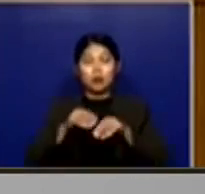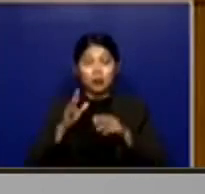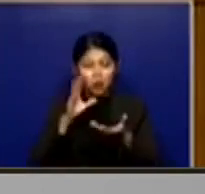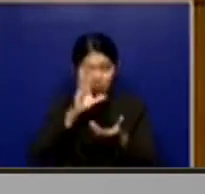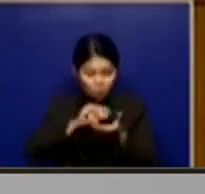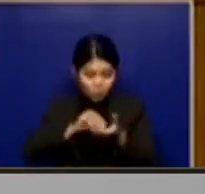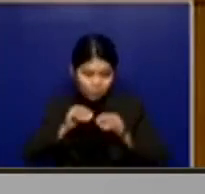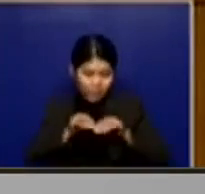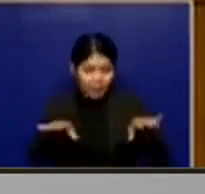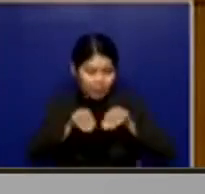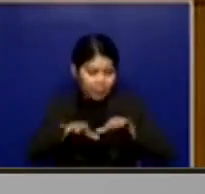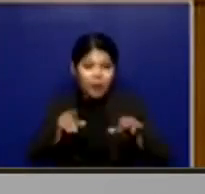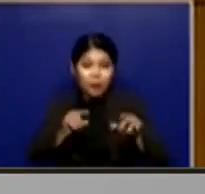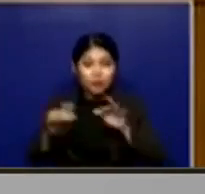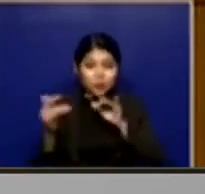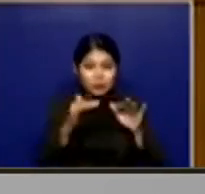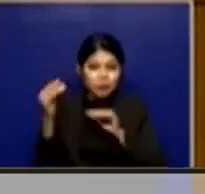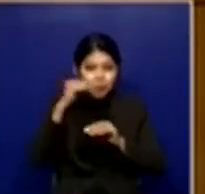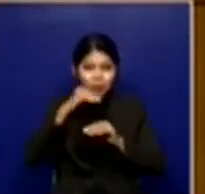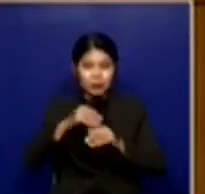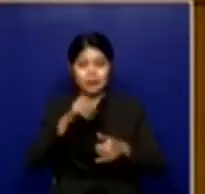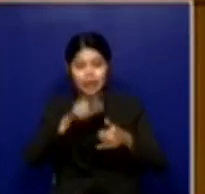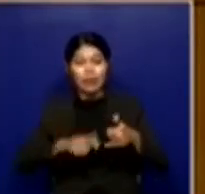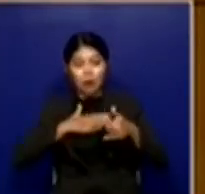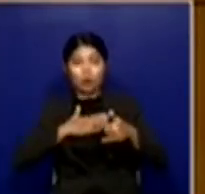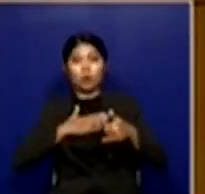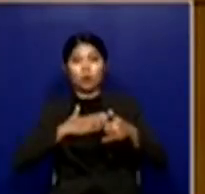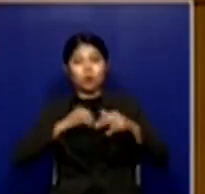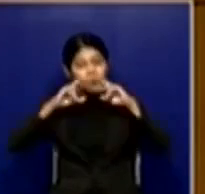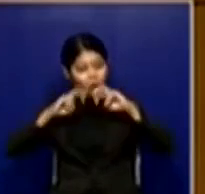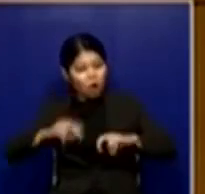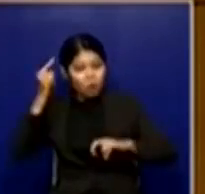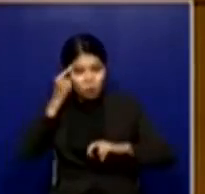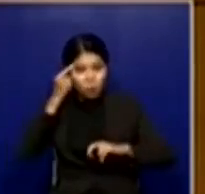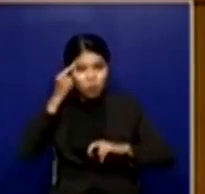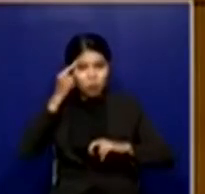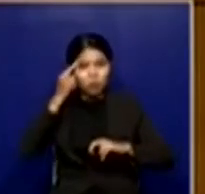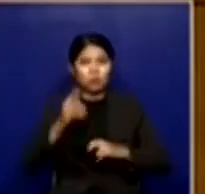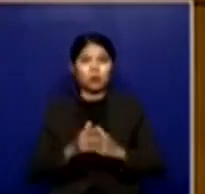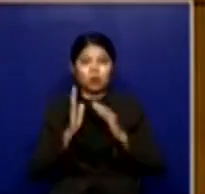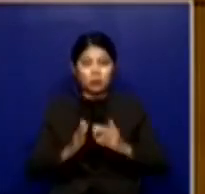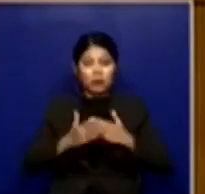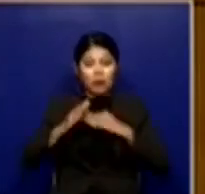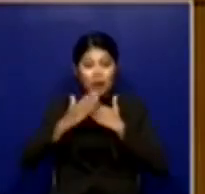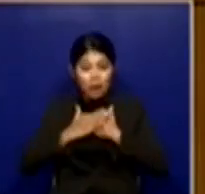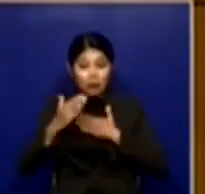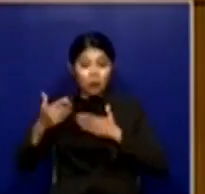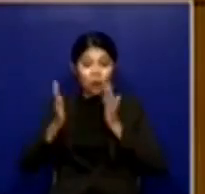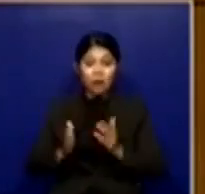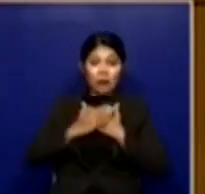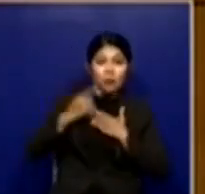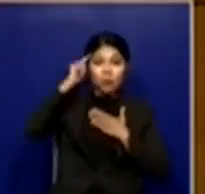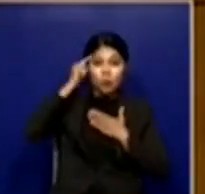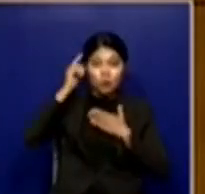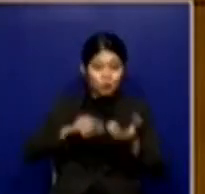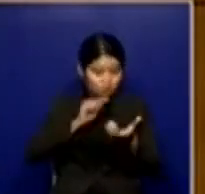ชียลมีเดียมากขึ้นจะมีคนที่รู้จักอุปนิสัยของเรามากกว่าคนที่เรารักและคนที่รักเราอุ